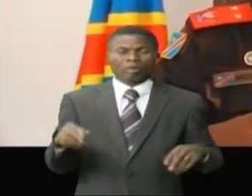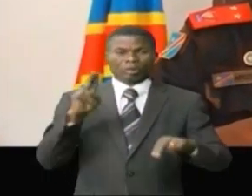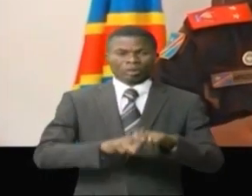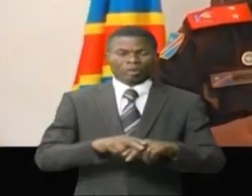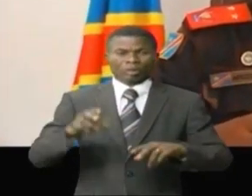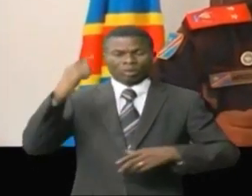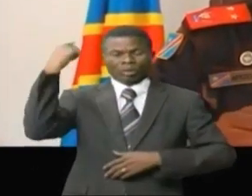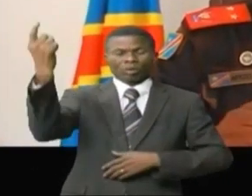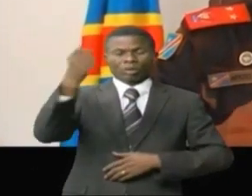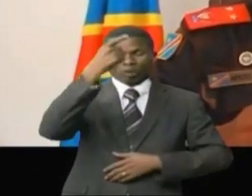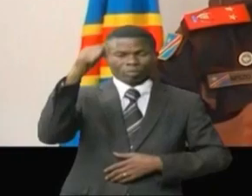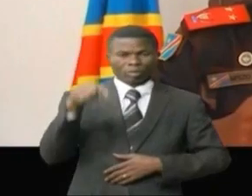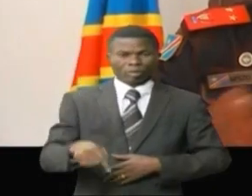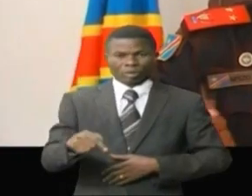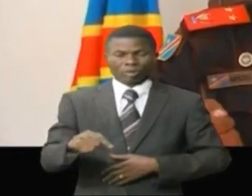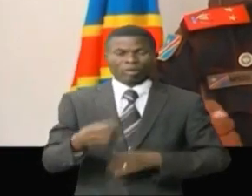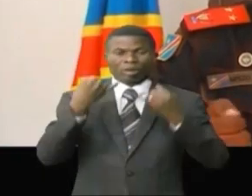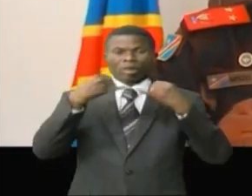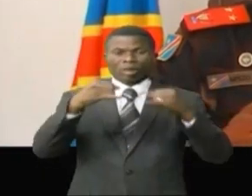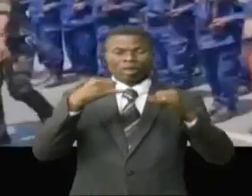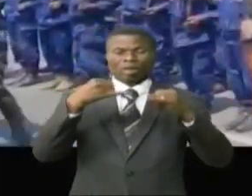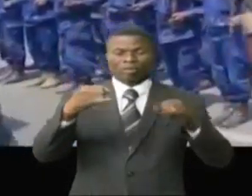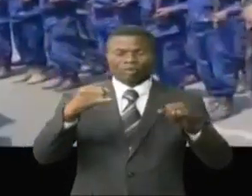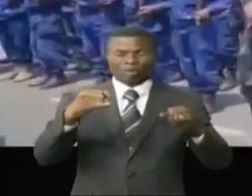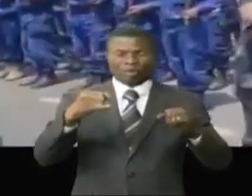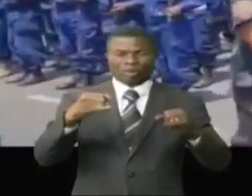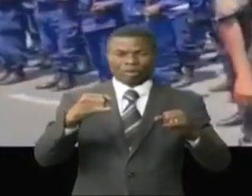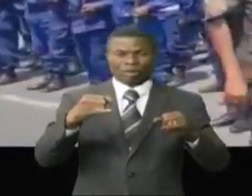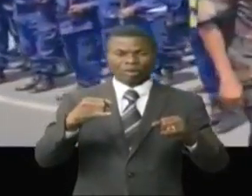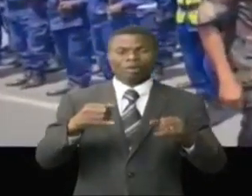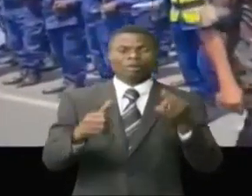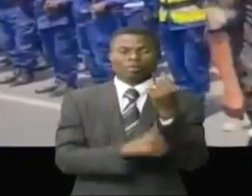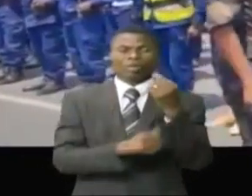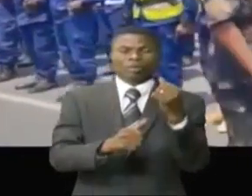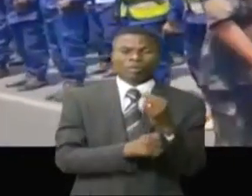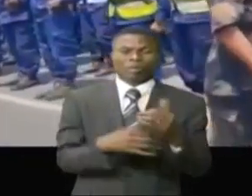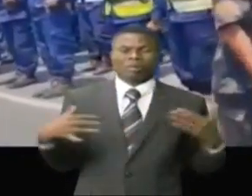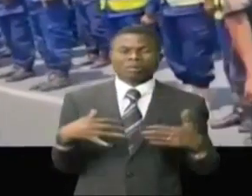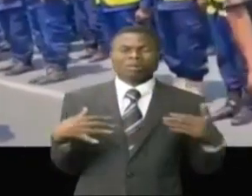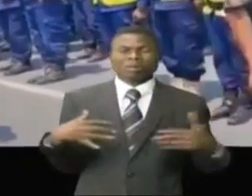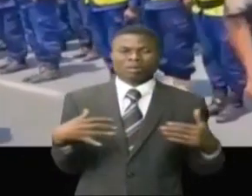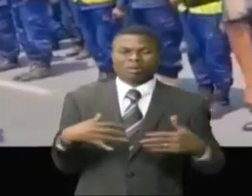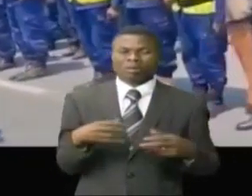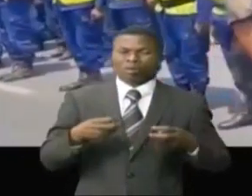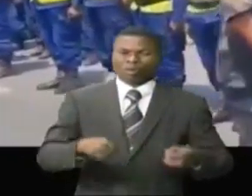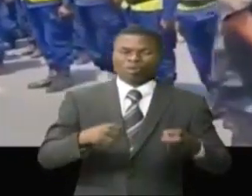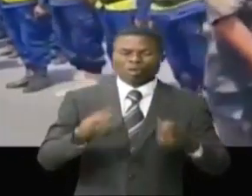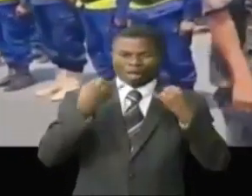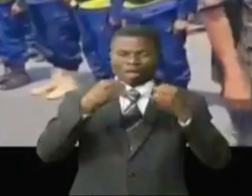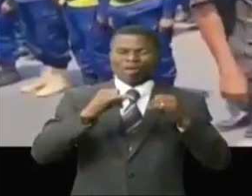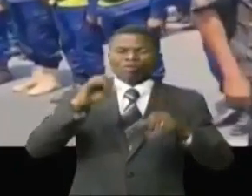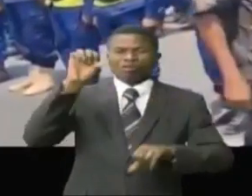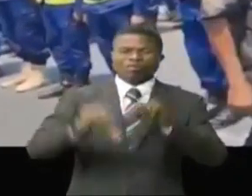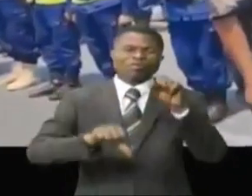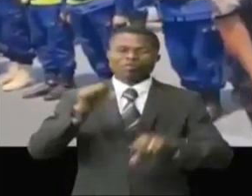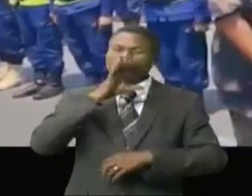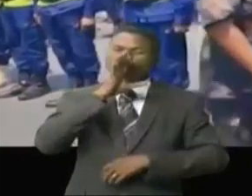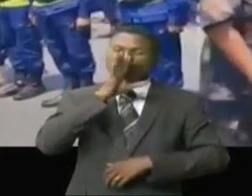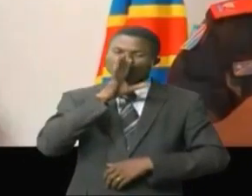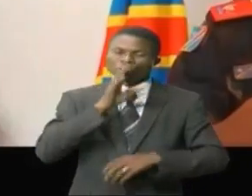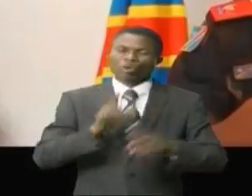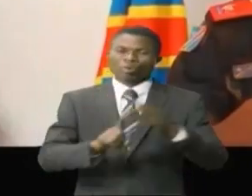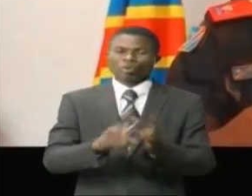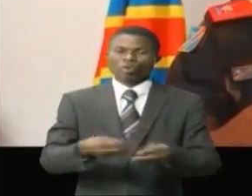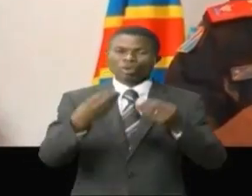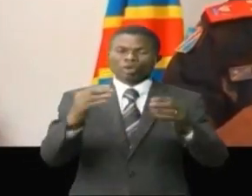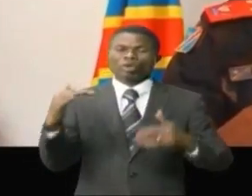un monde où les infos ops, les gens véhiculent les fausses informations, des rumeurs qui souvent font